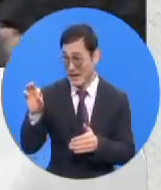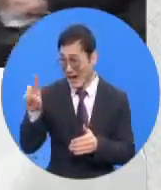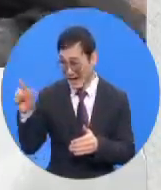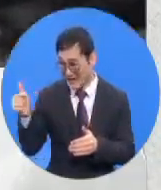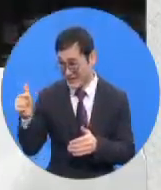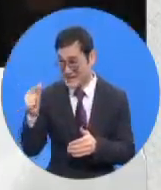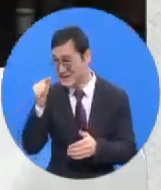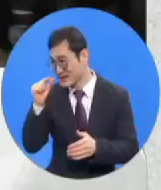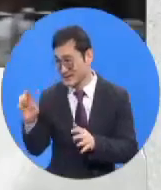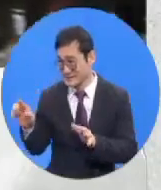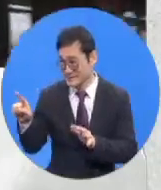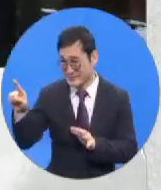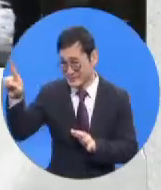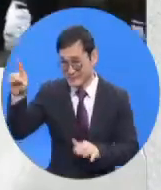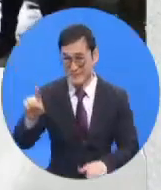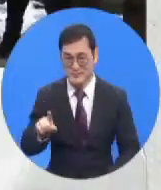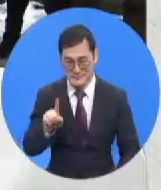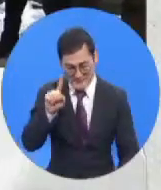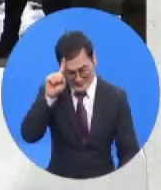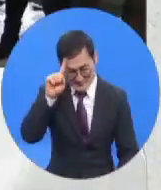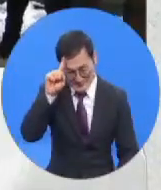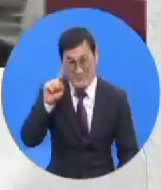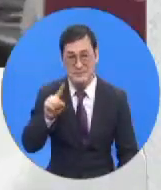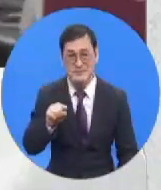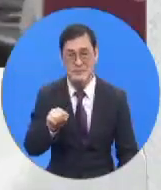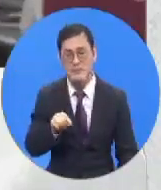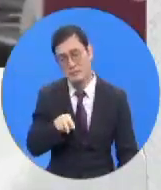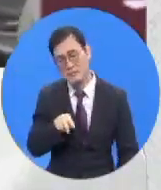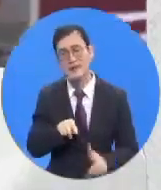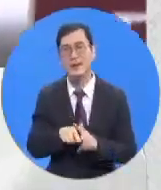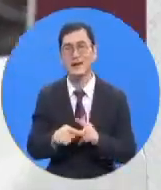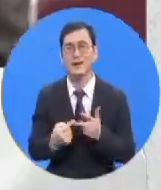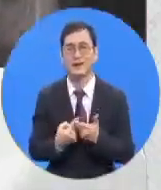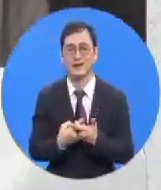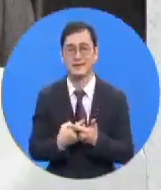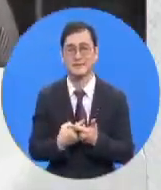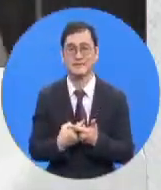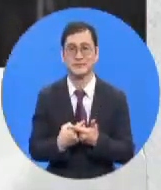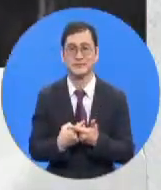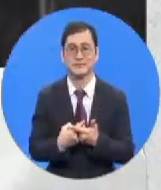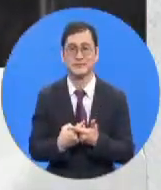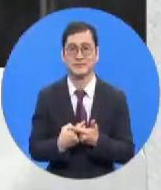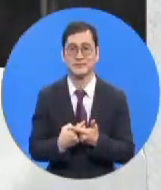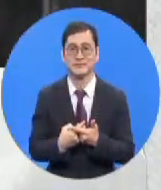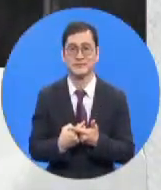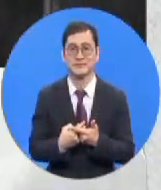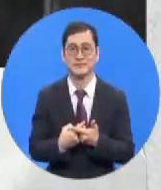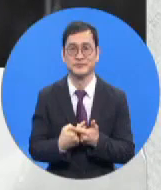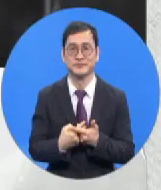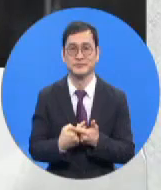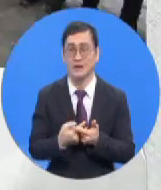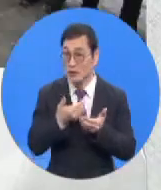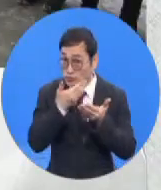그리고 그런데 문제는 뭐냐면 지금 서울시장 선거에서 반드시 이겨서